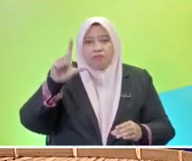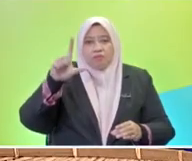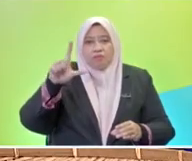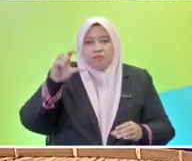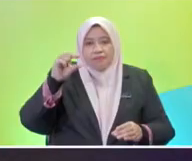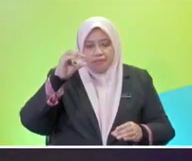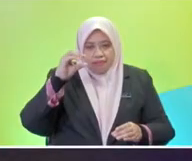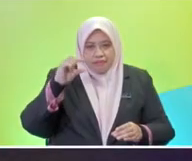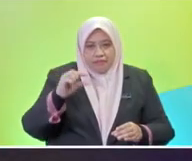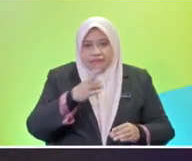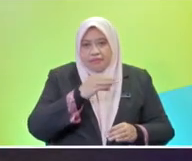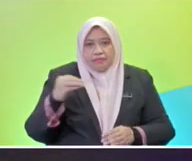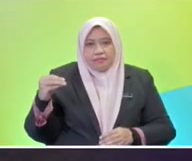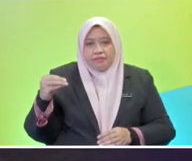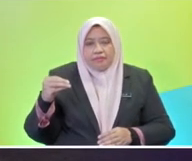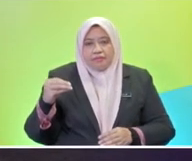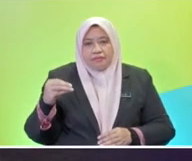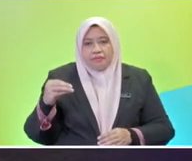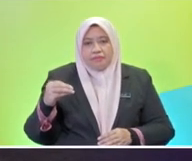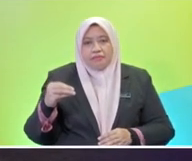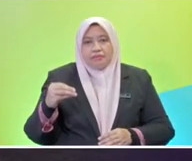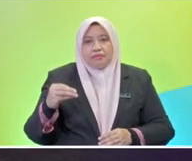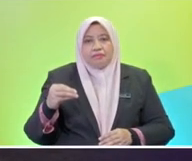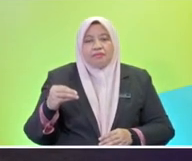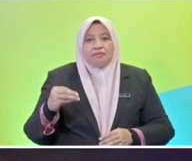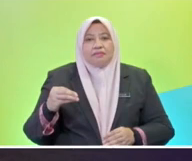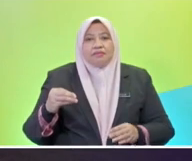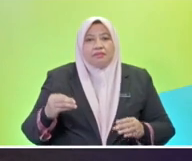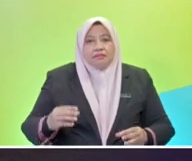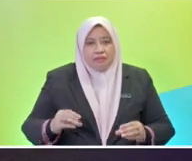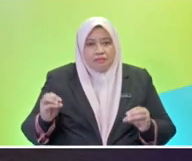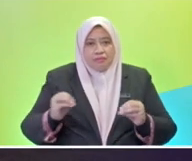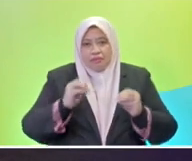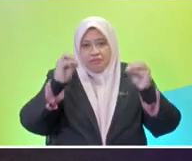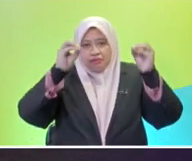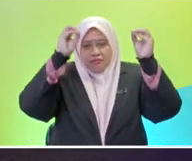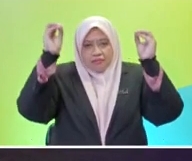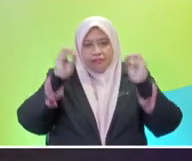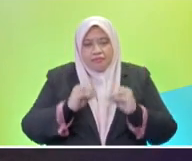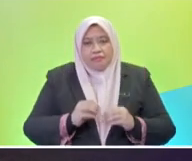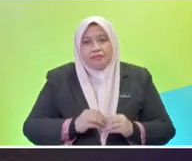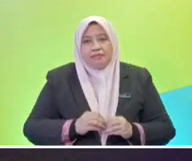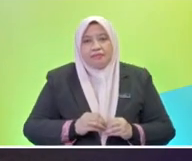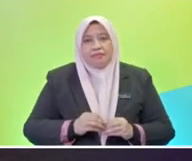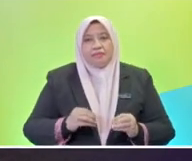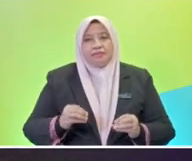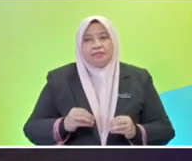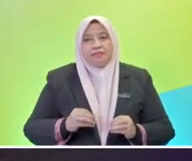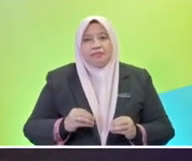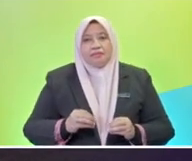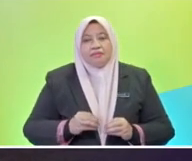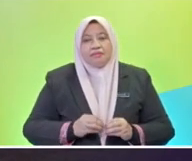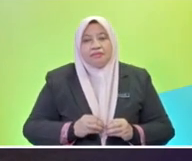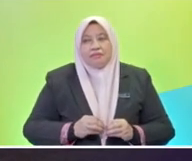Glukosa. Dan gas oksigen. Oksigen. Murid-murid semua kena sebut sama-sama